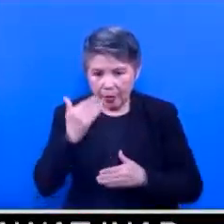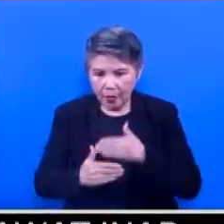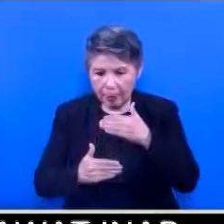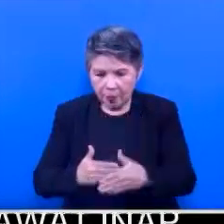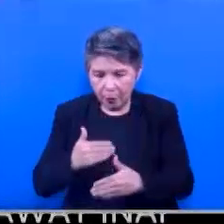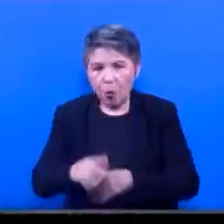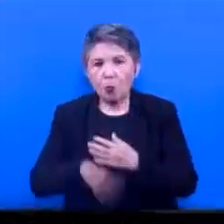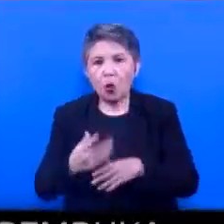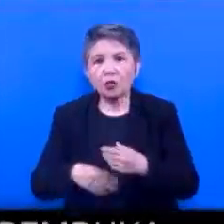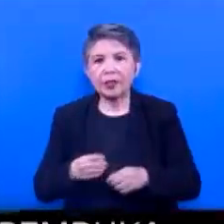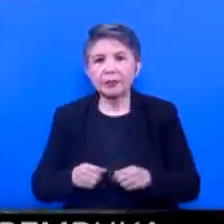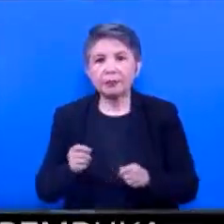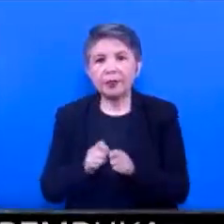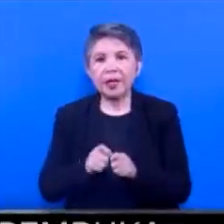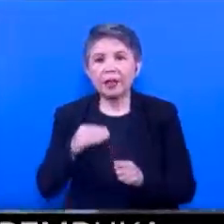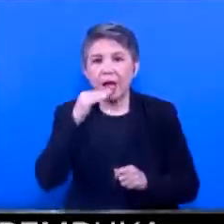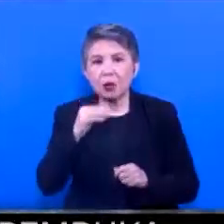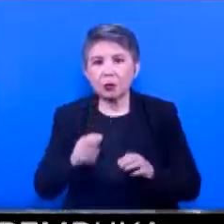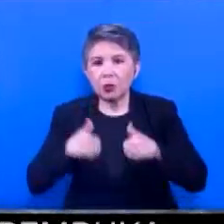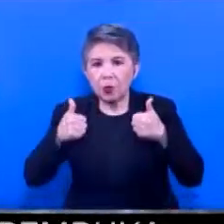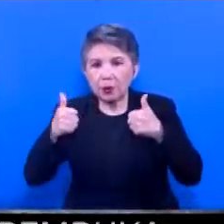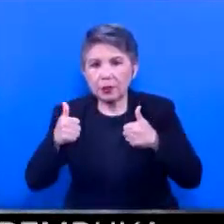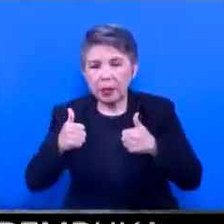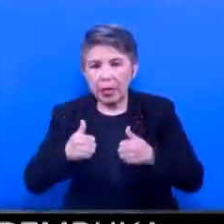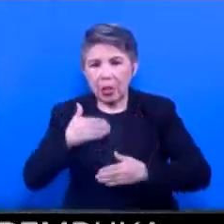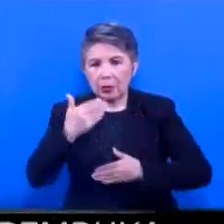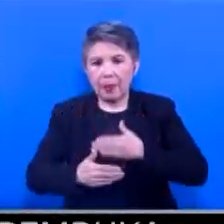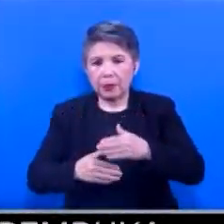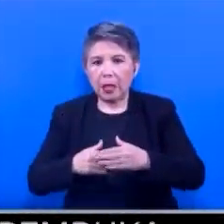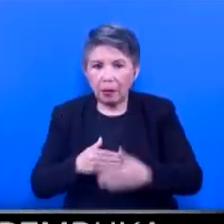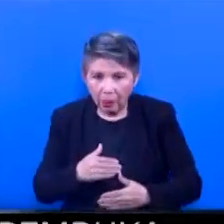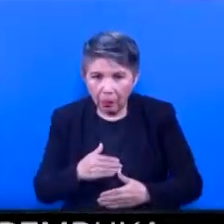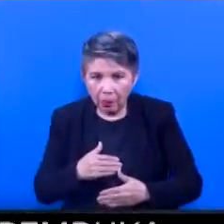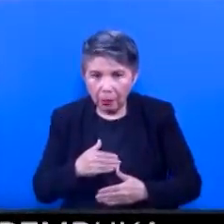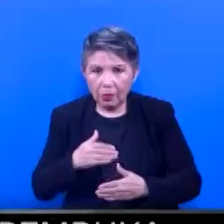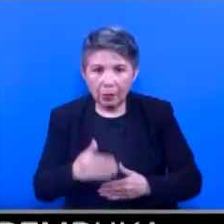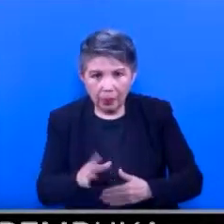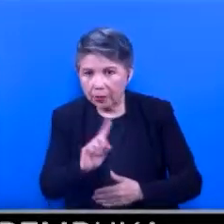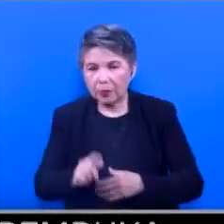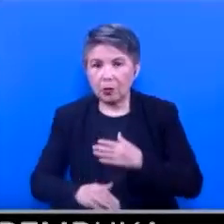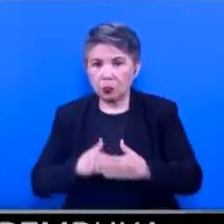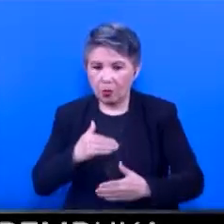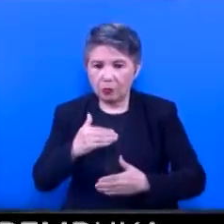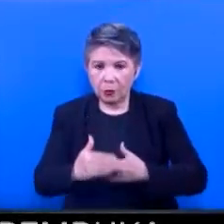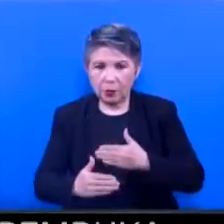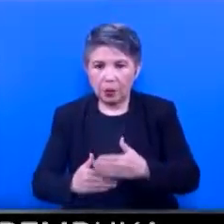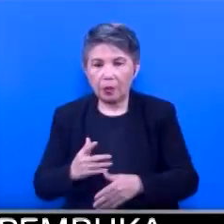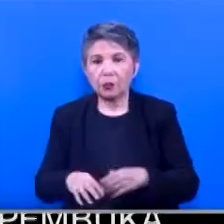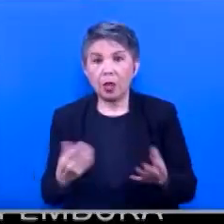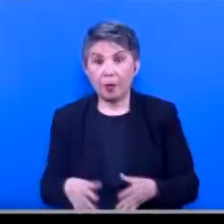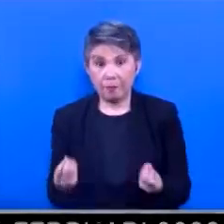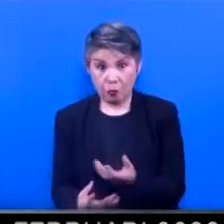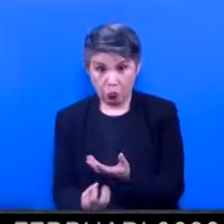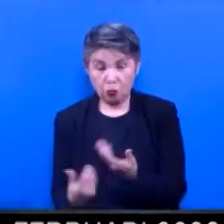proses pembuatan tahu optimal dan menghasilkan produk dengan kualitas maksimal. Setelah semua bubur kedelai masuk dalam rebusan dan